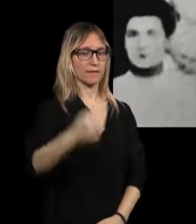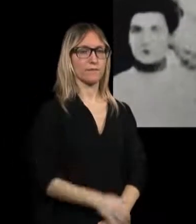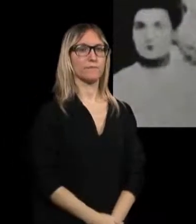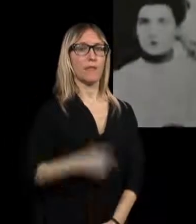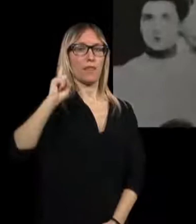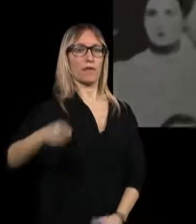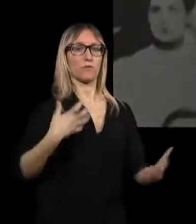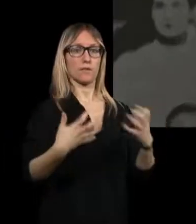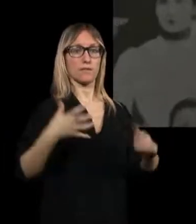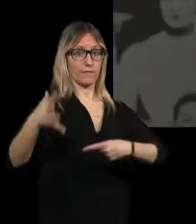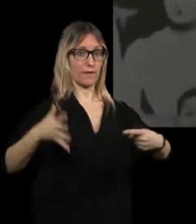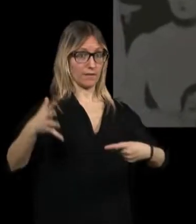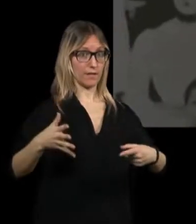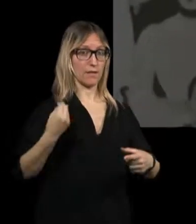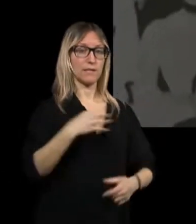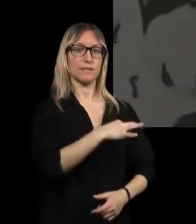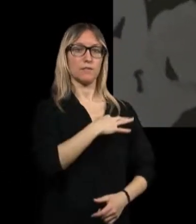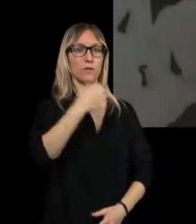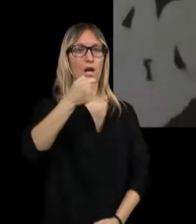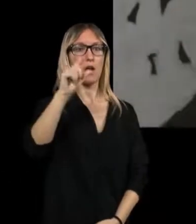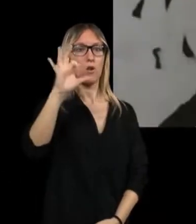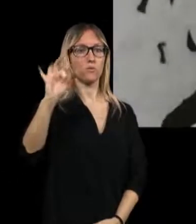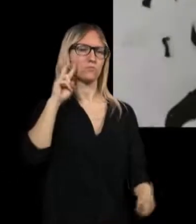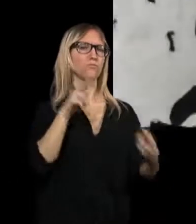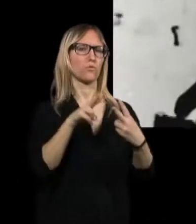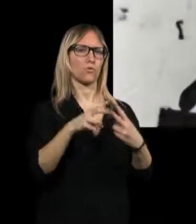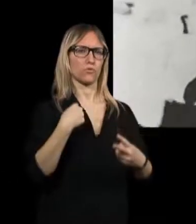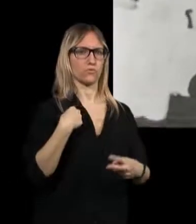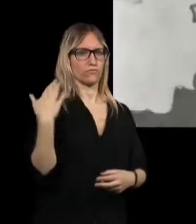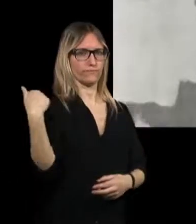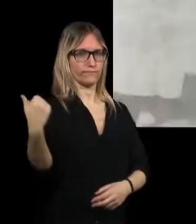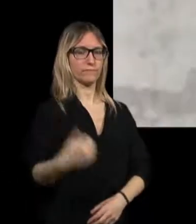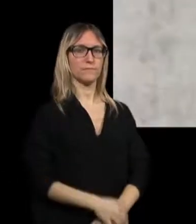El director artístic de la fàbrica, el senyor Alòs, era conegut nostre.